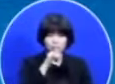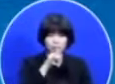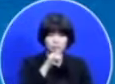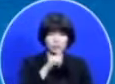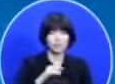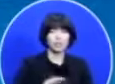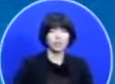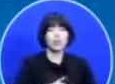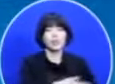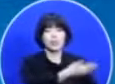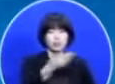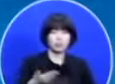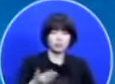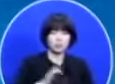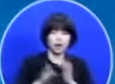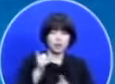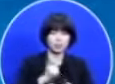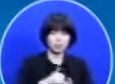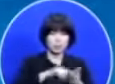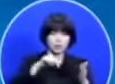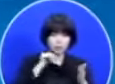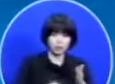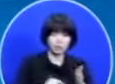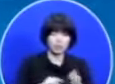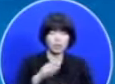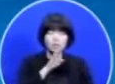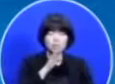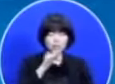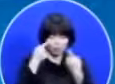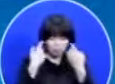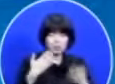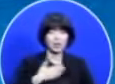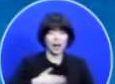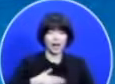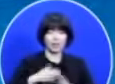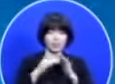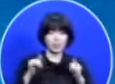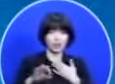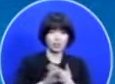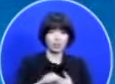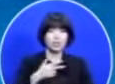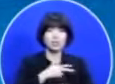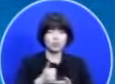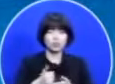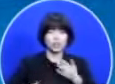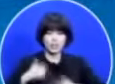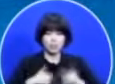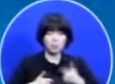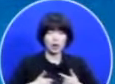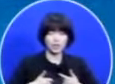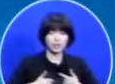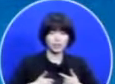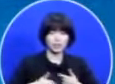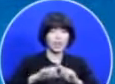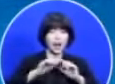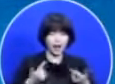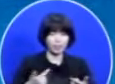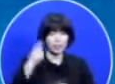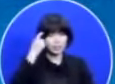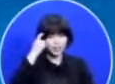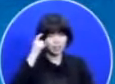예수님이 여러분의 마음이 계신 걸 정말 분명히 아는 사람이라면 주님이 기뻐하지 않는 생각조차 할 수가